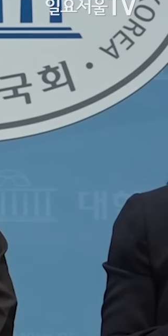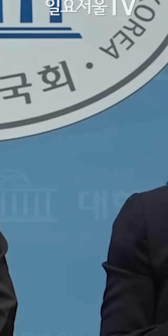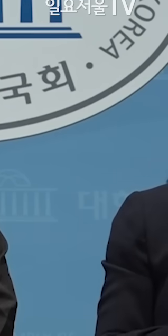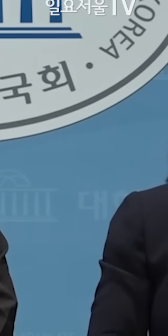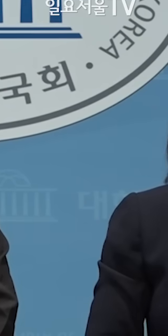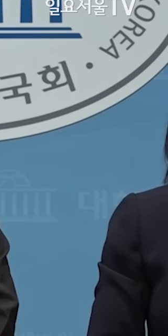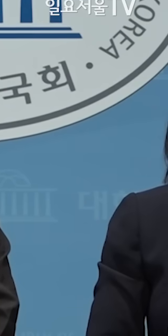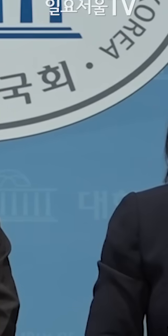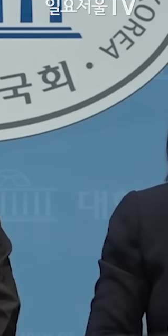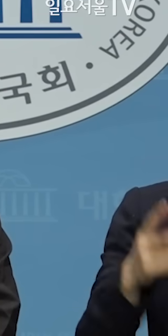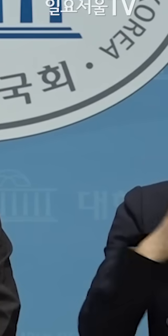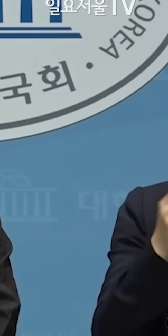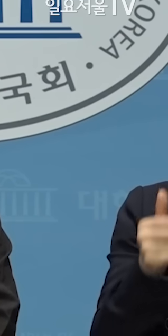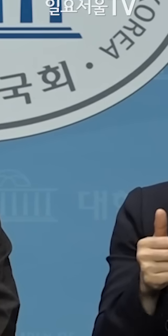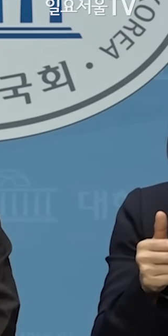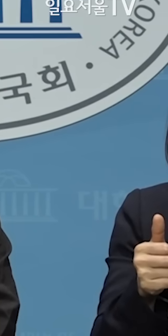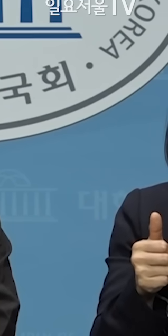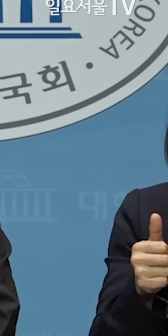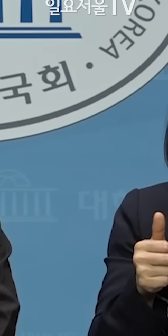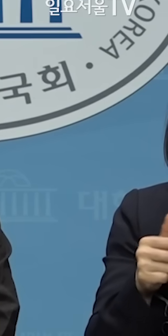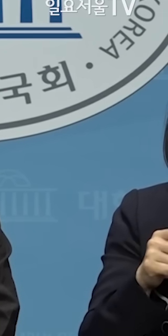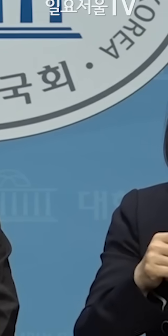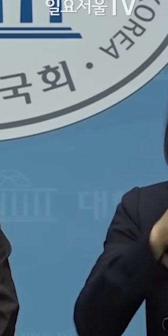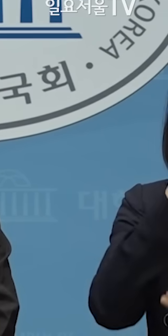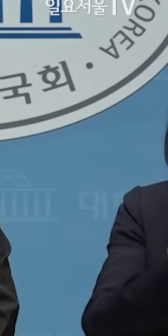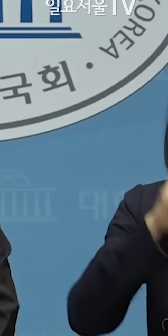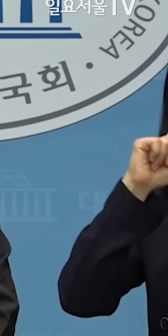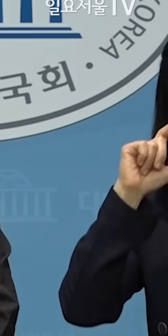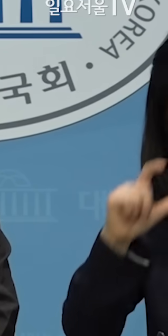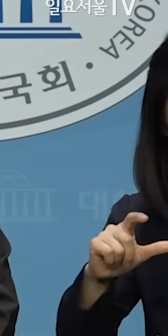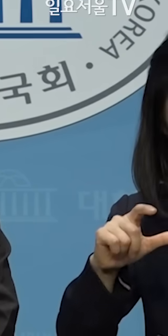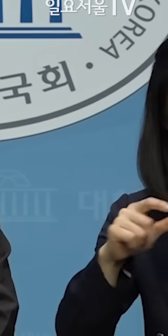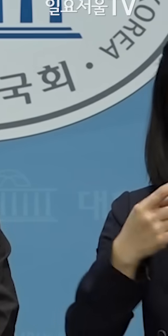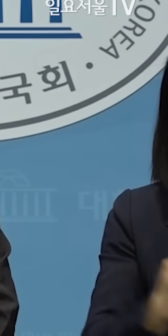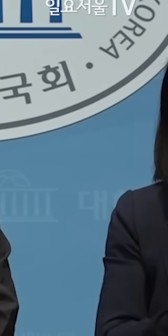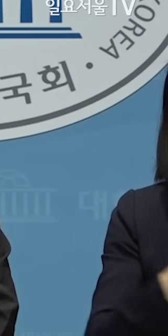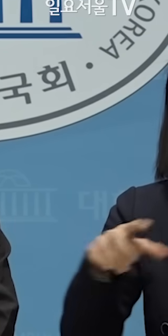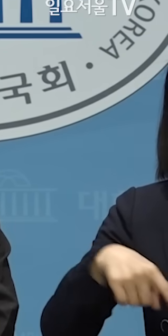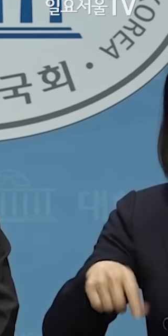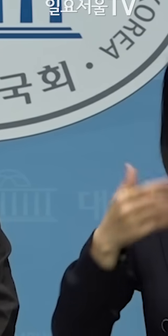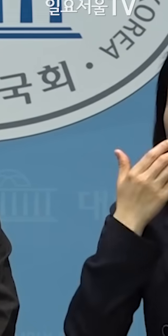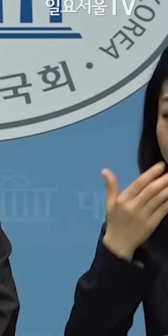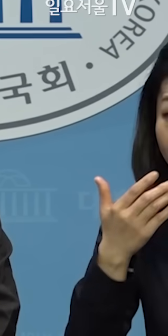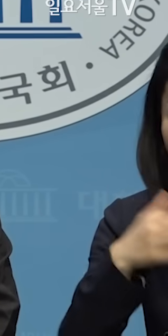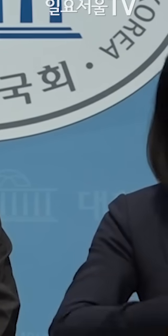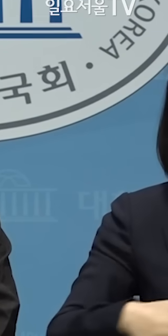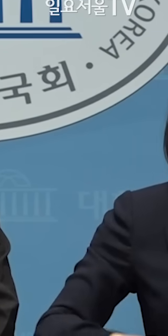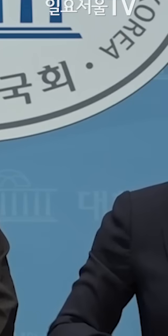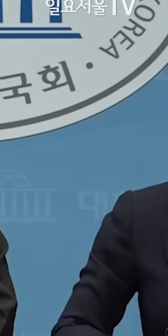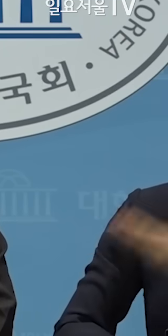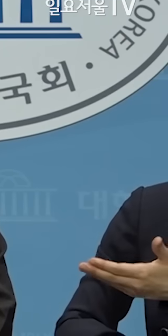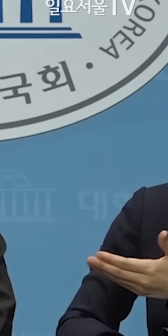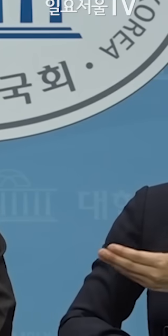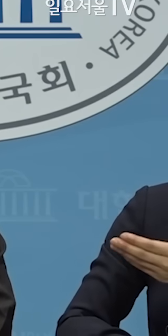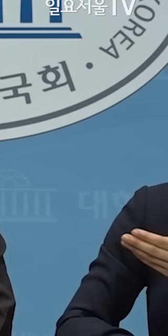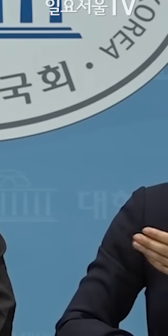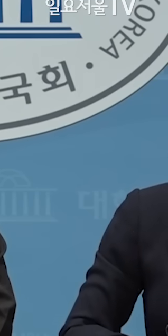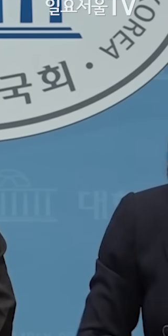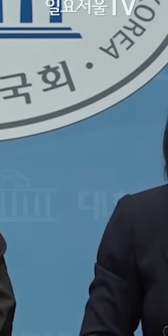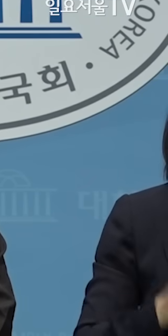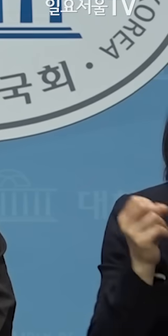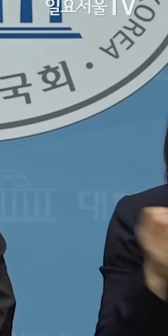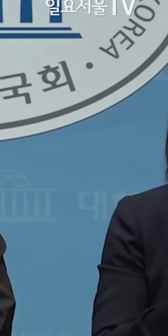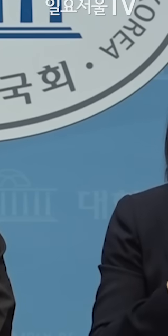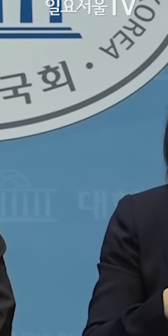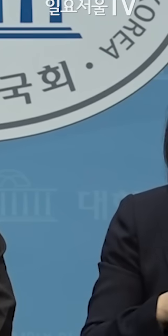무엇입니까이 역까지는 대승적으로 정치를 할 수 있다는 관의 정신입니까 혹은 못먹어도 고할 수